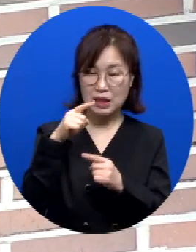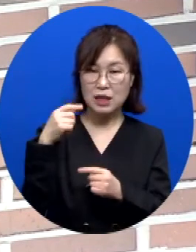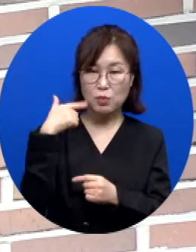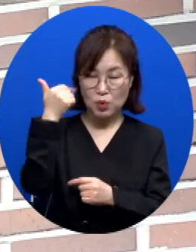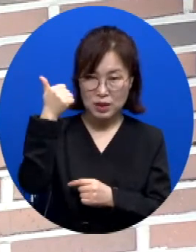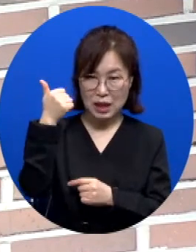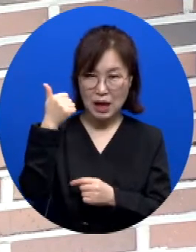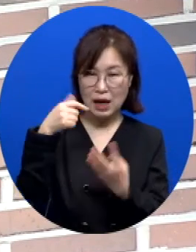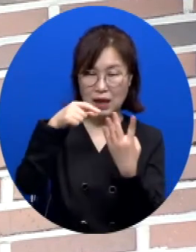결정됐습니다